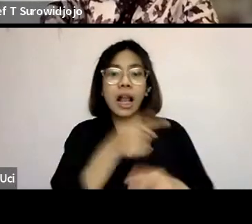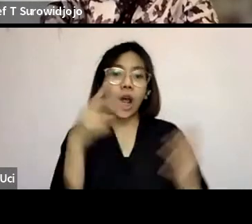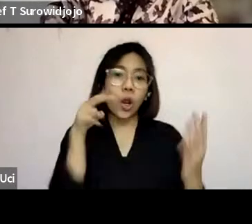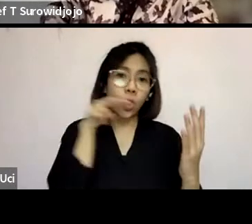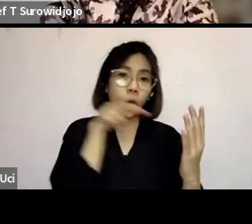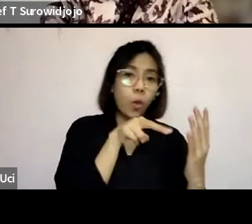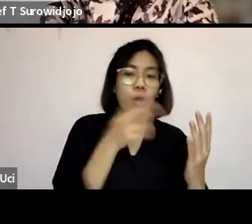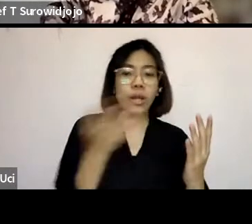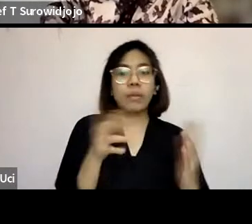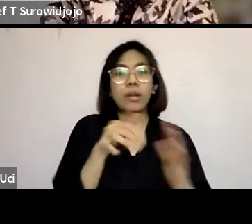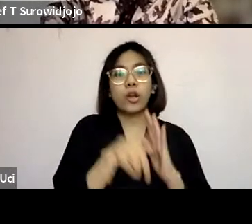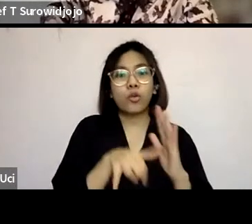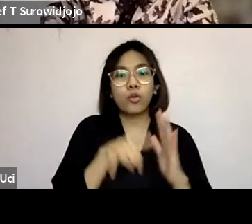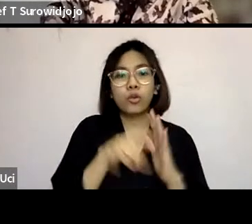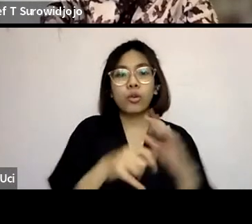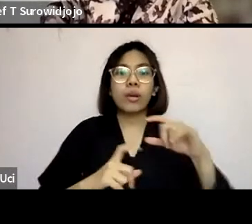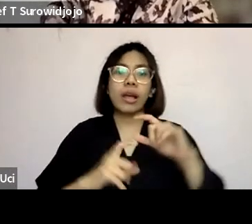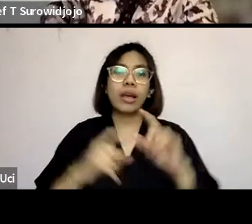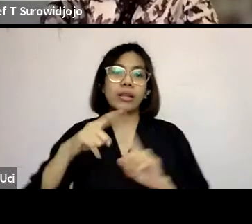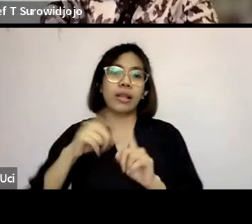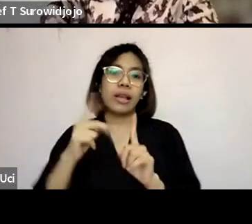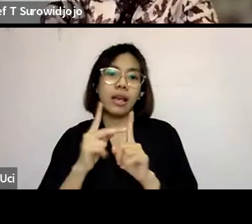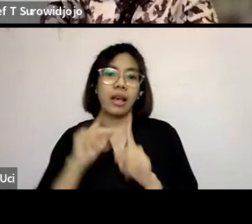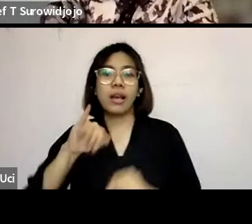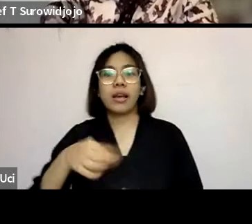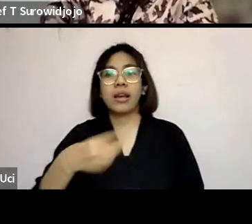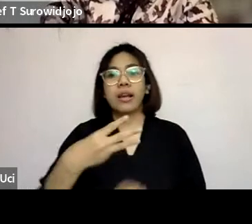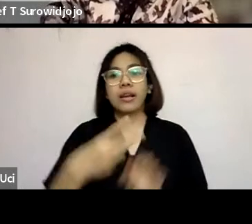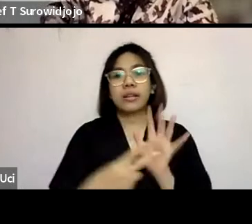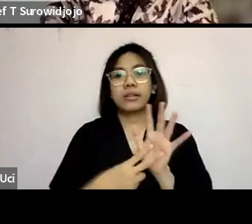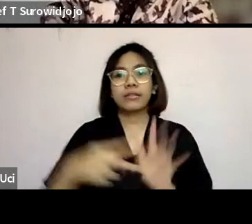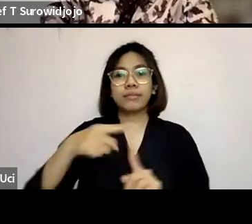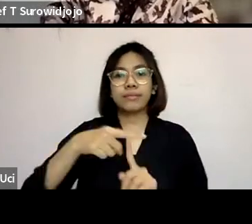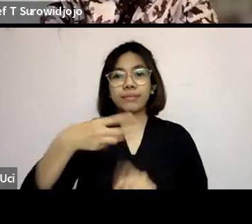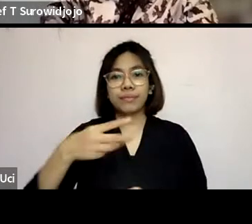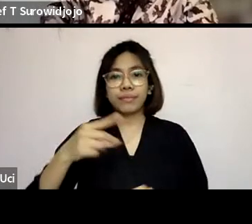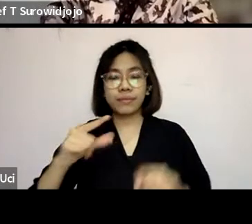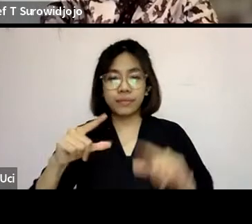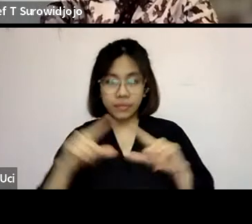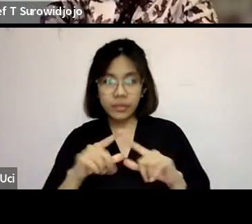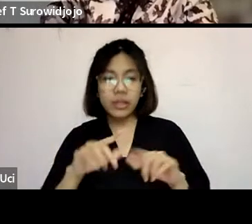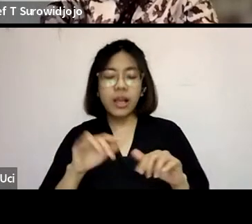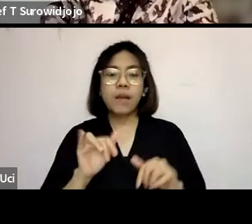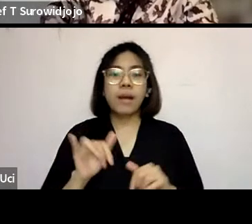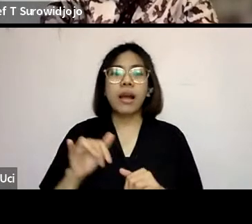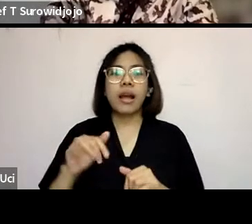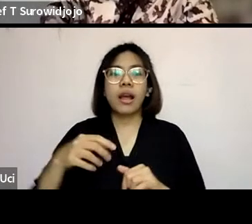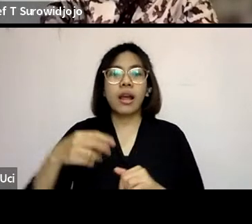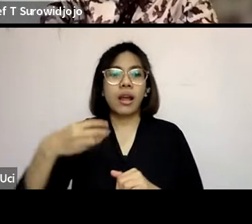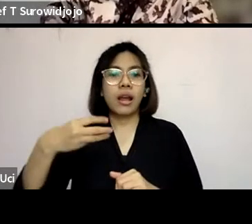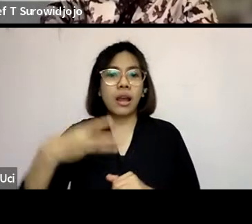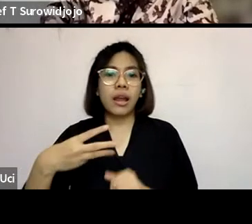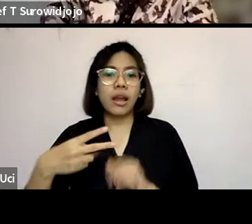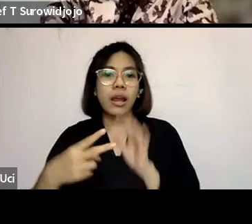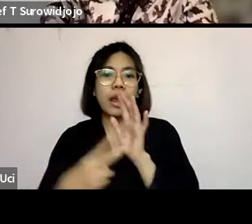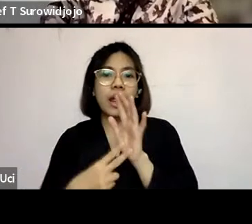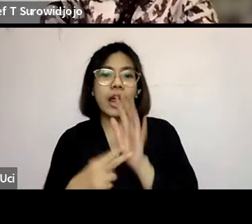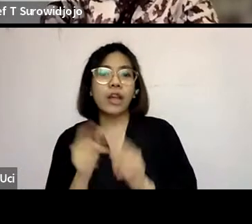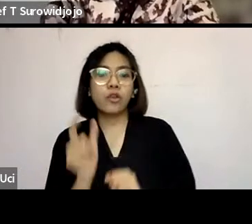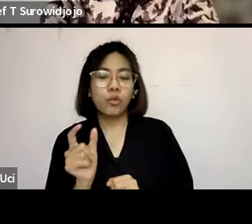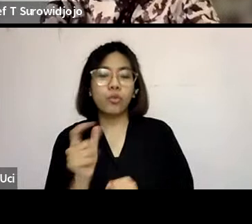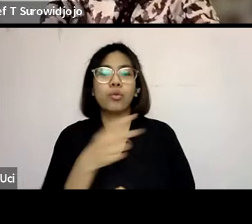YouTube ke sekolah tinggi hukum Indonesia jentera serta KMU Indonesia proyek begitu